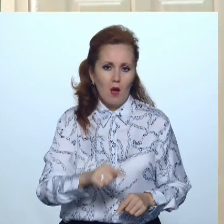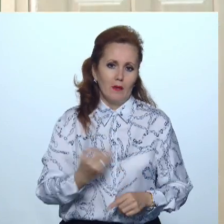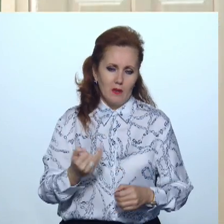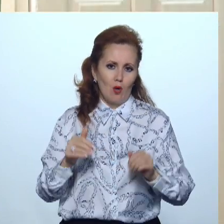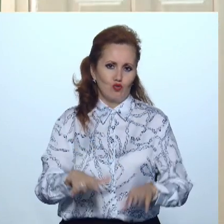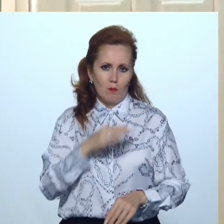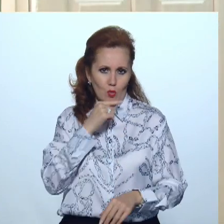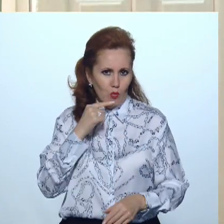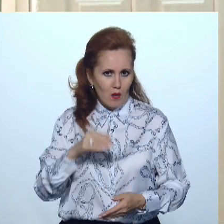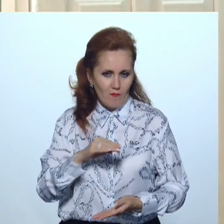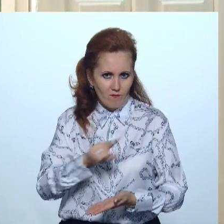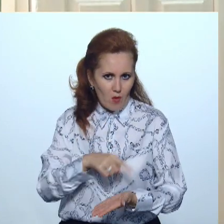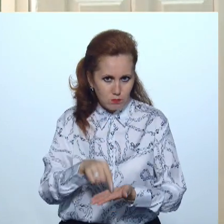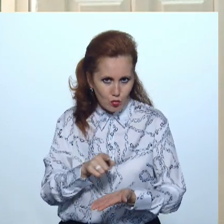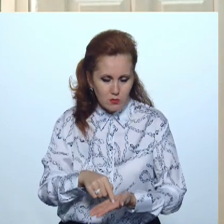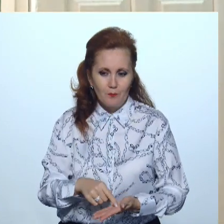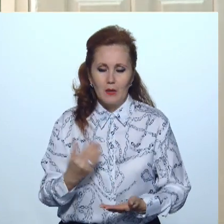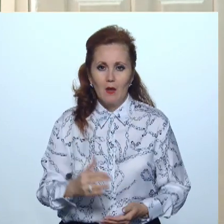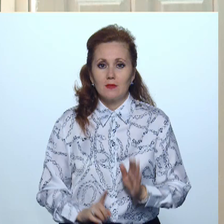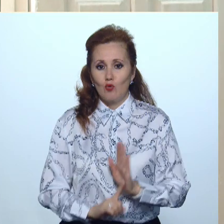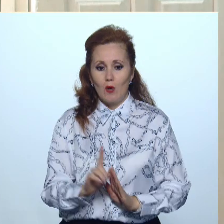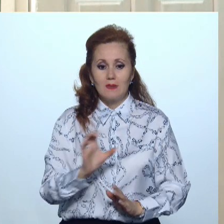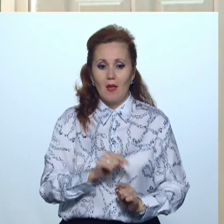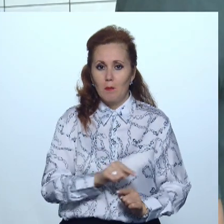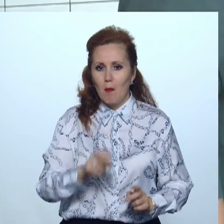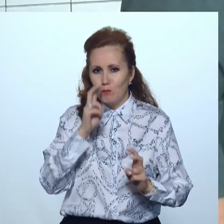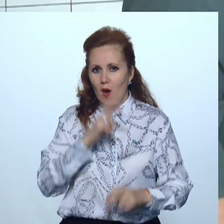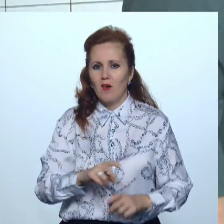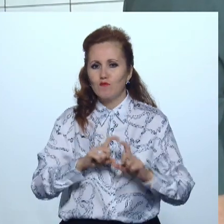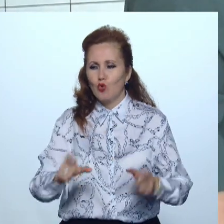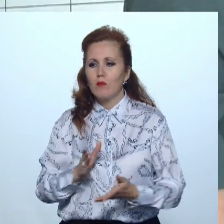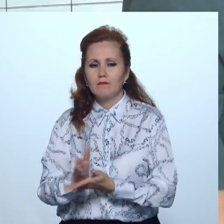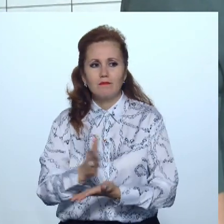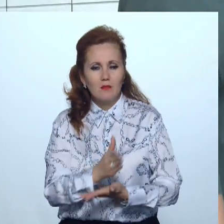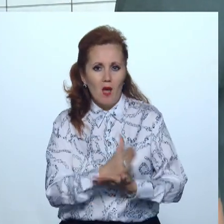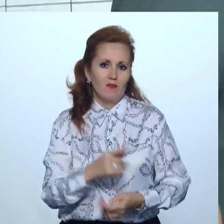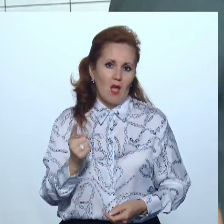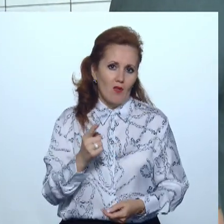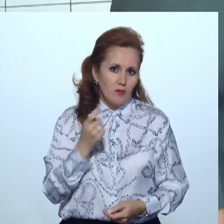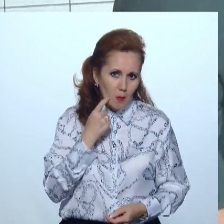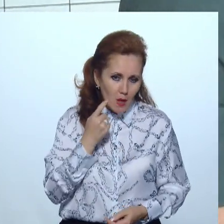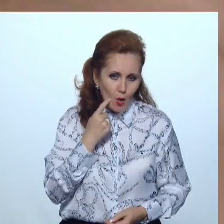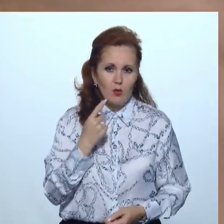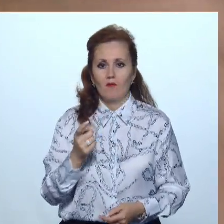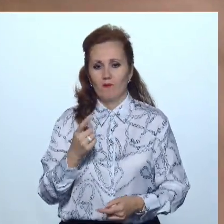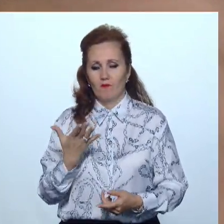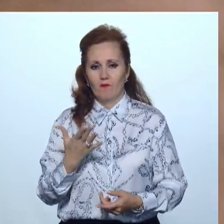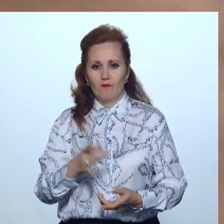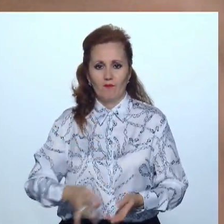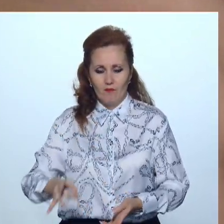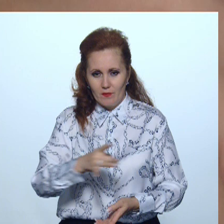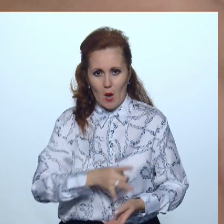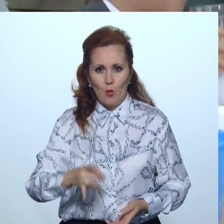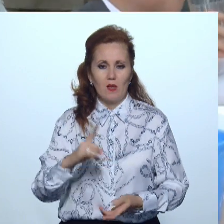вопросы. С начала сентября проверки прошли в нескольких школах Ижевска, а также в Завьяловском районе и Сарапуле. Завтра комиссия отправится в Можгу